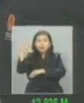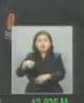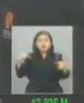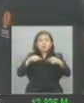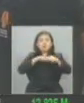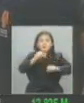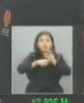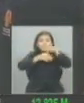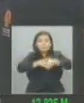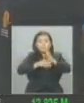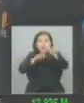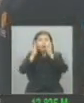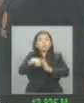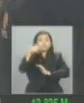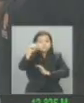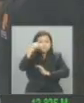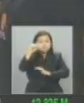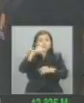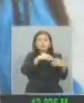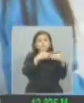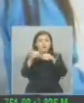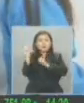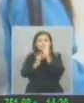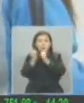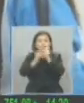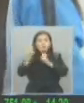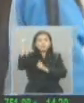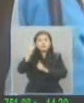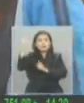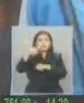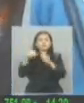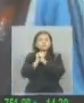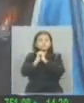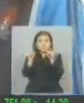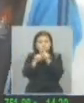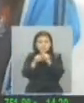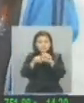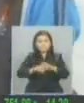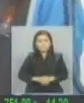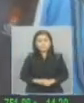BMX อีก10คนลงแข่งขันรายการชิงแชมป์เอเชียที่ประเทศจีนเช่นกันค่ะ